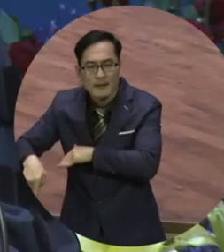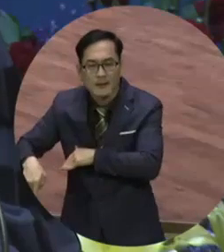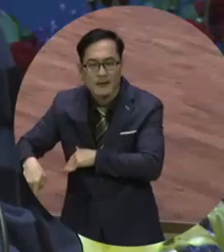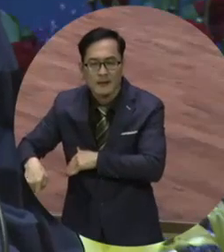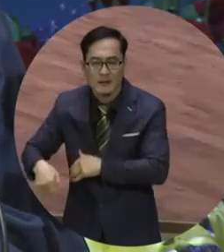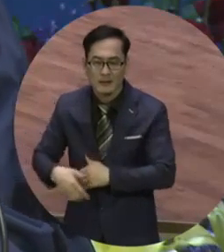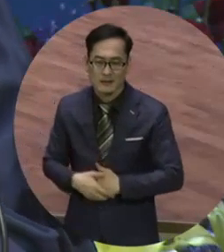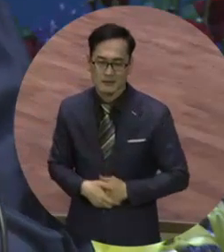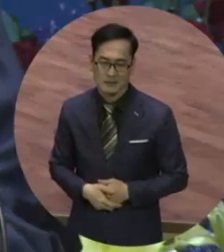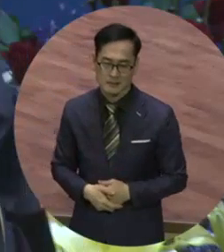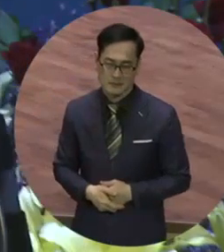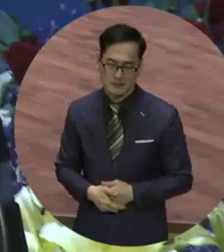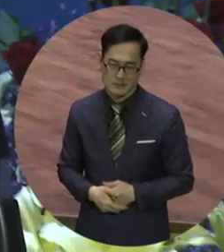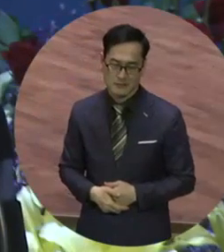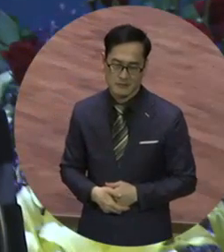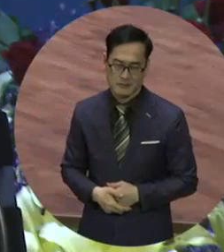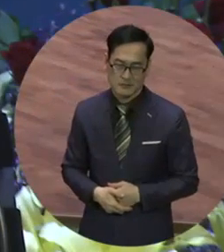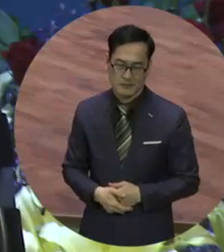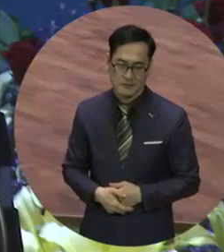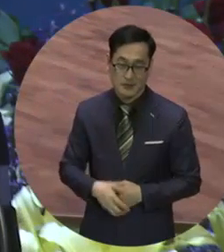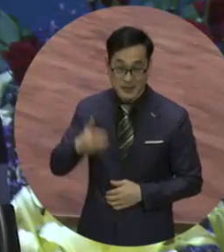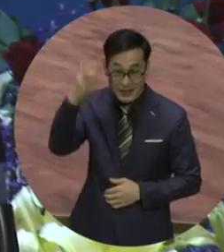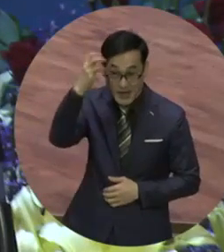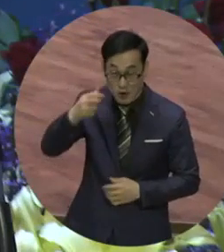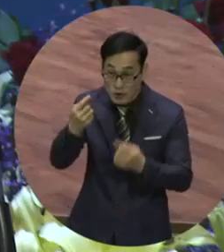따라다녔어요. 이 영적인 눈이 어두우면요